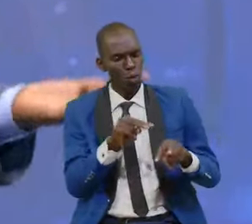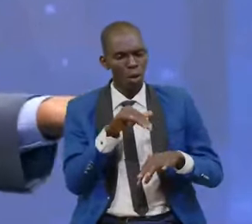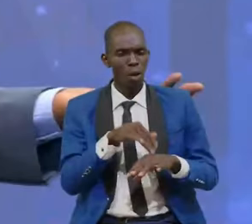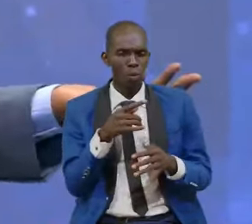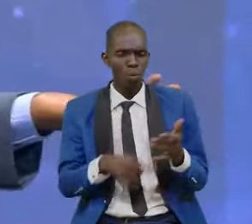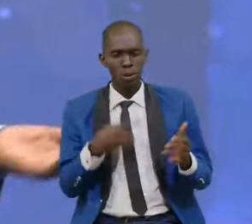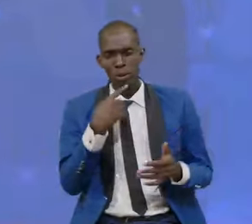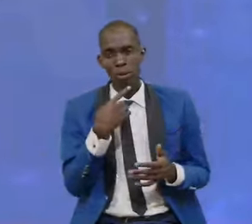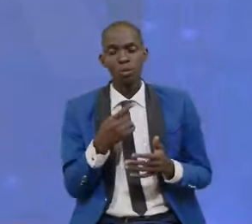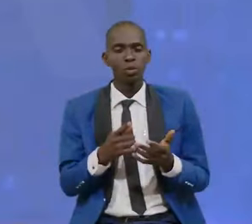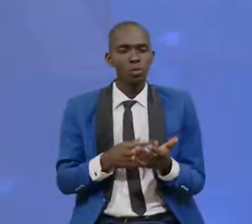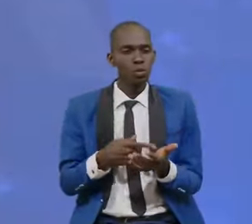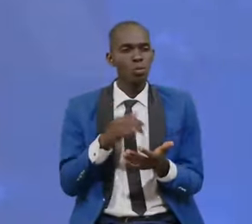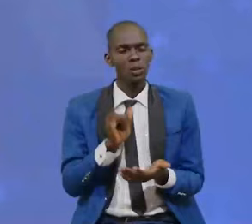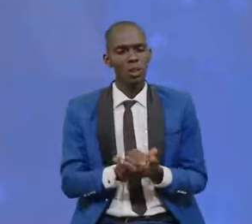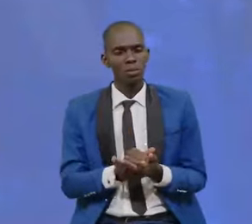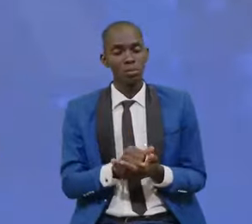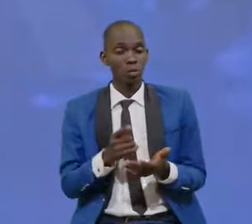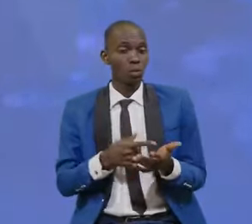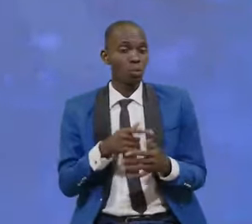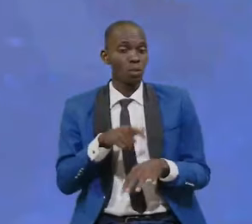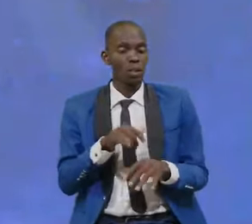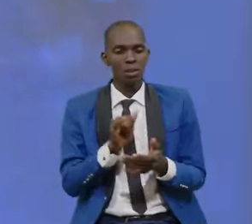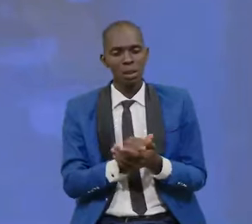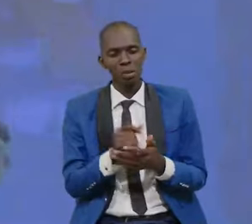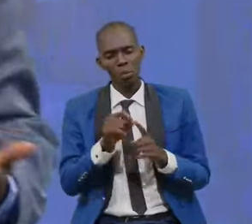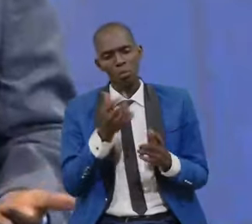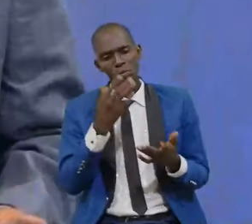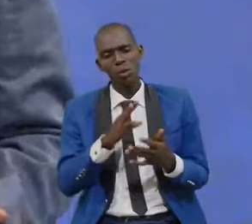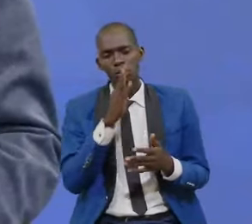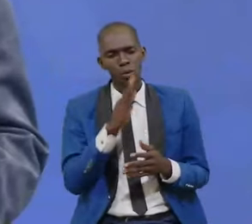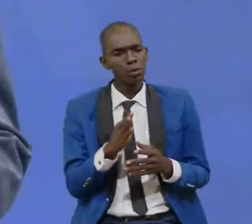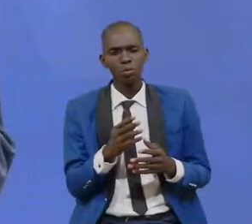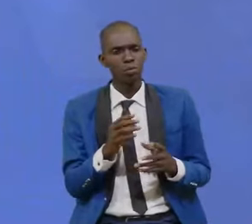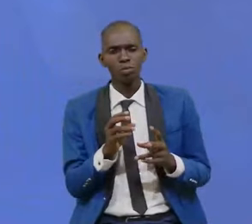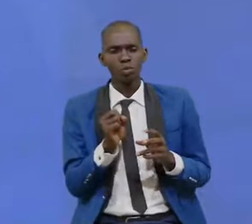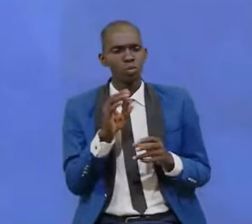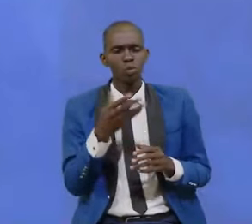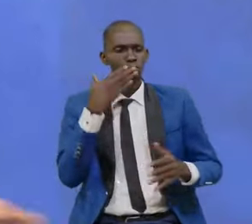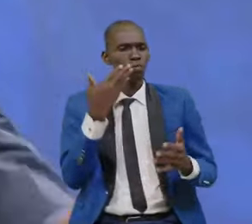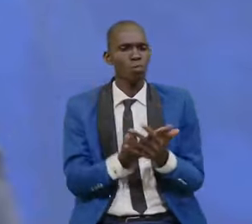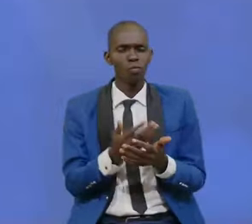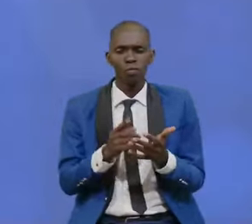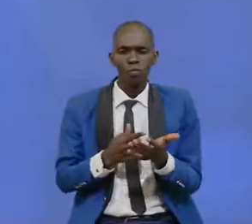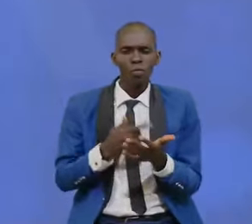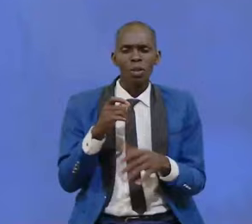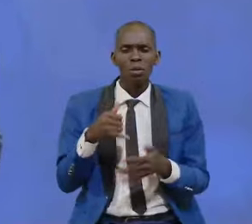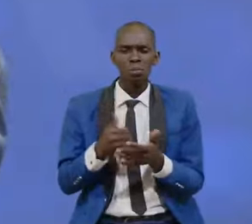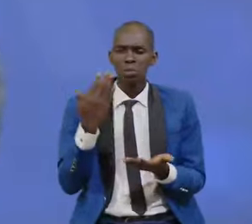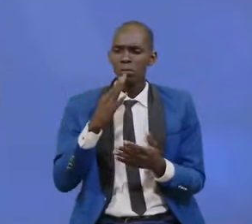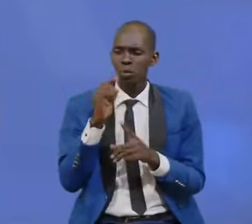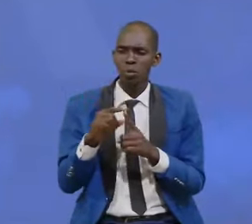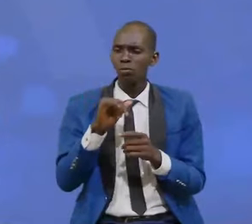dedans. Parfois, c'est trop bon pour être vrai. Parfois, c'est inattendu, c'est sans